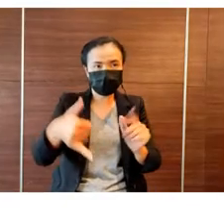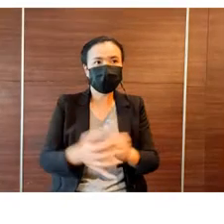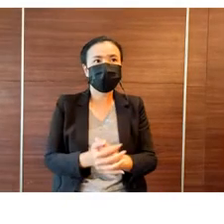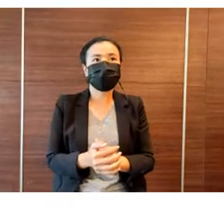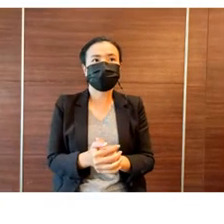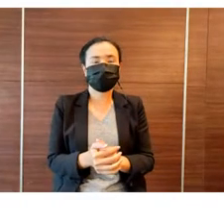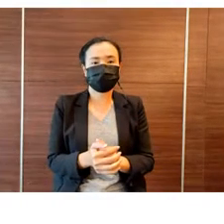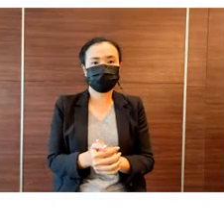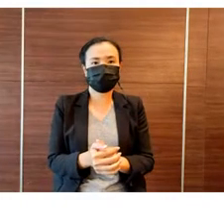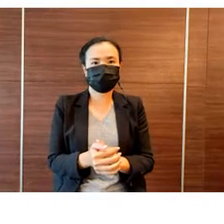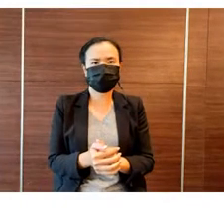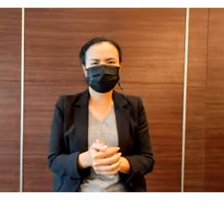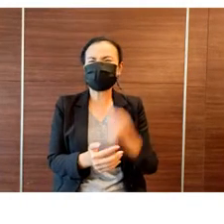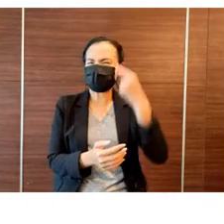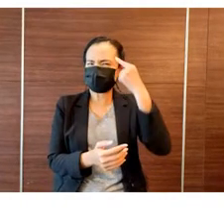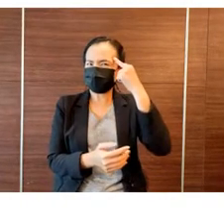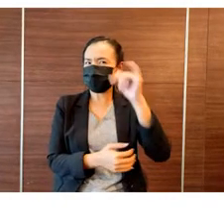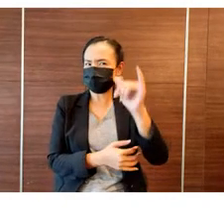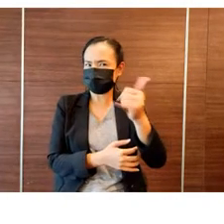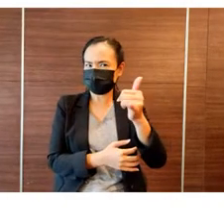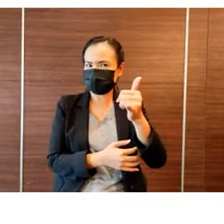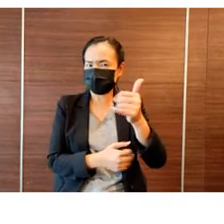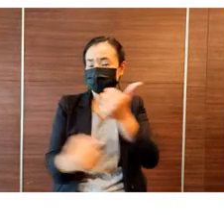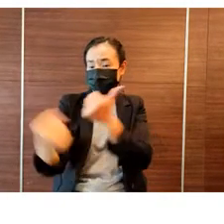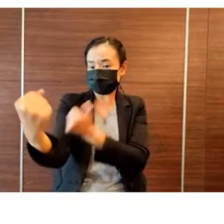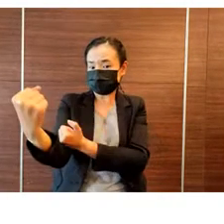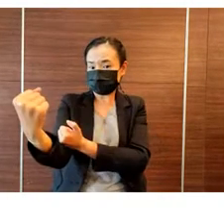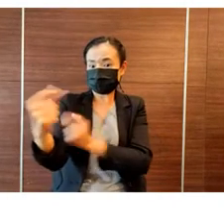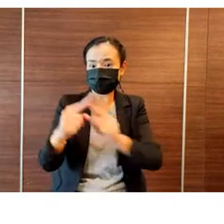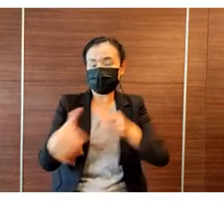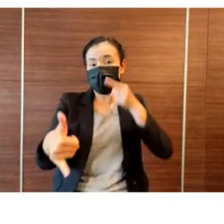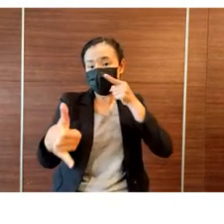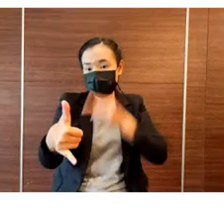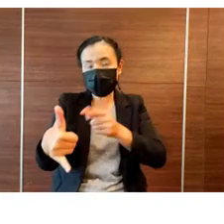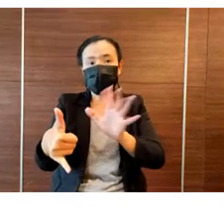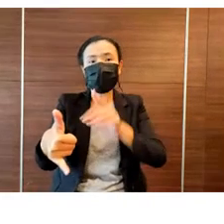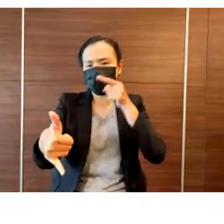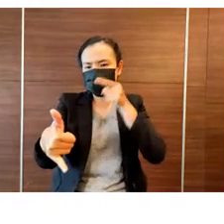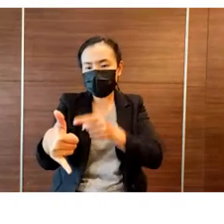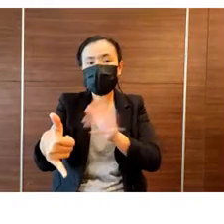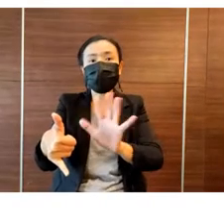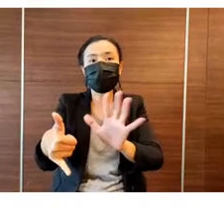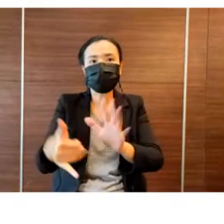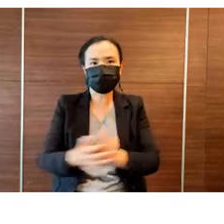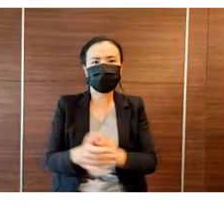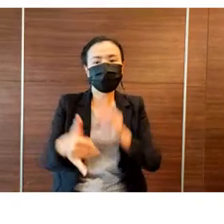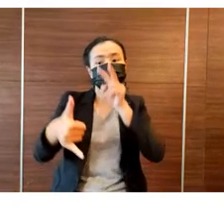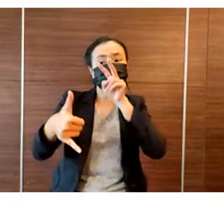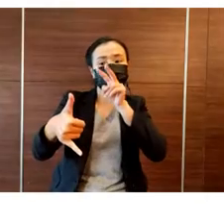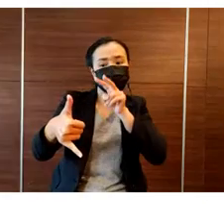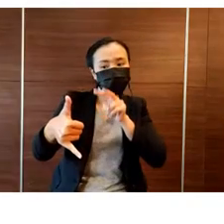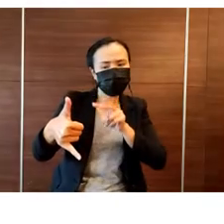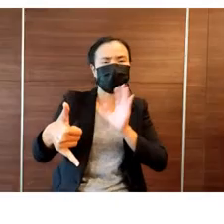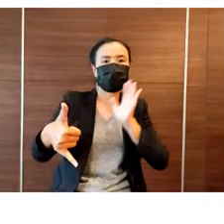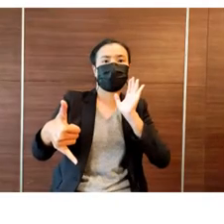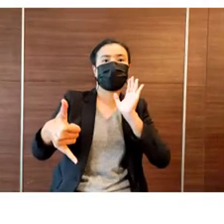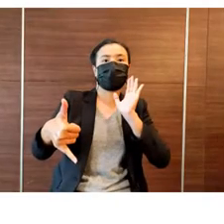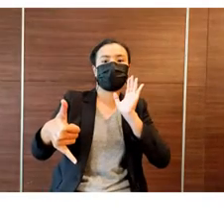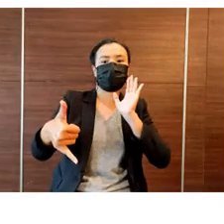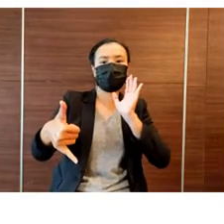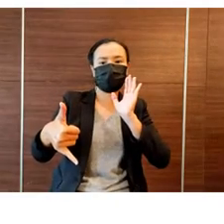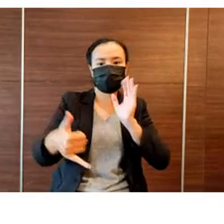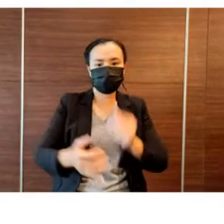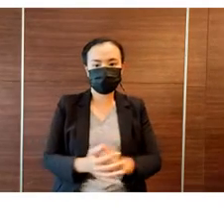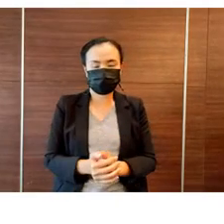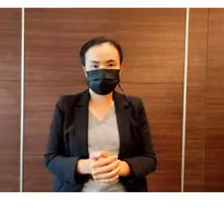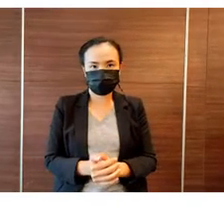าจะมีโอกาสในการที่ใช้มาแต่ไม่ได้ตีตรานะเราไม่ได้ตีตราสังเกตดูห่างๆ once ที่เข